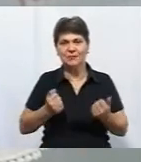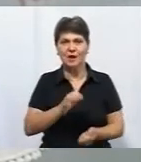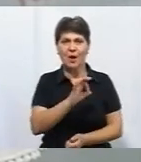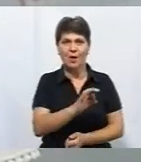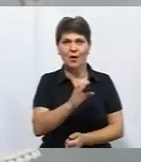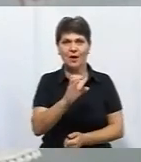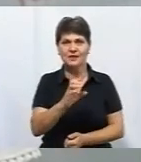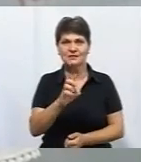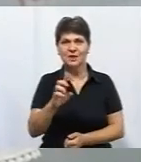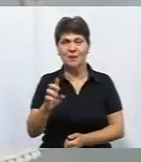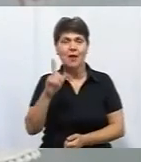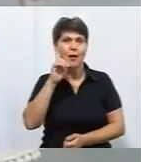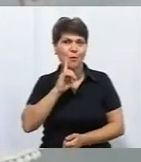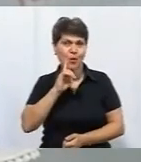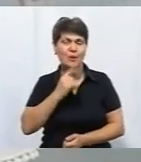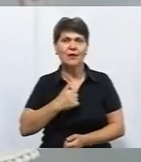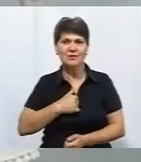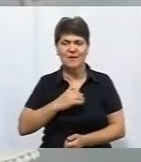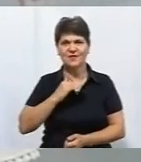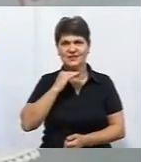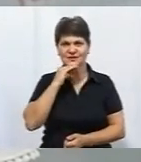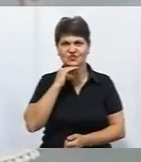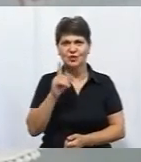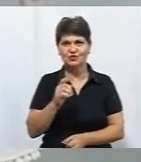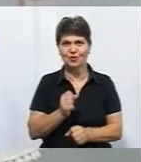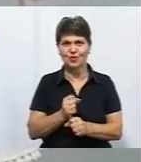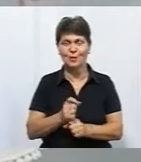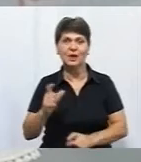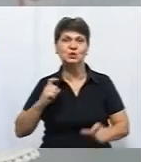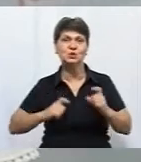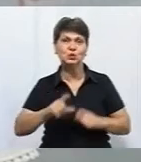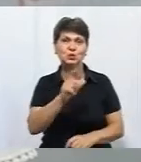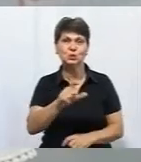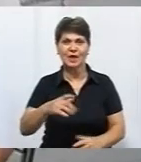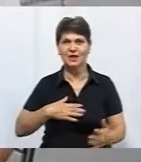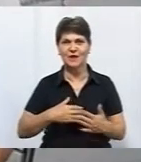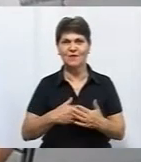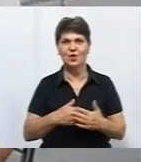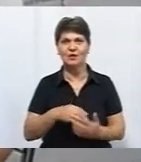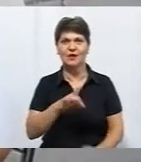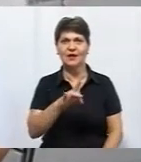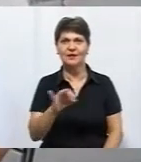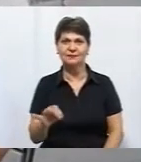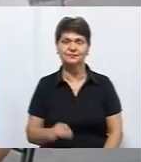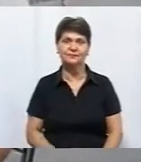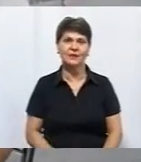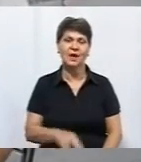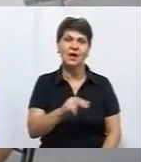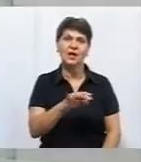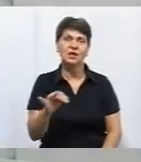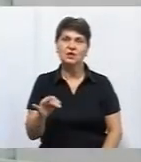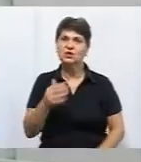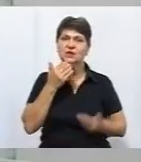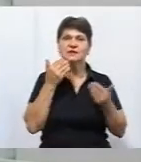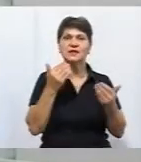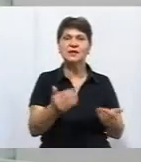поки що нам вистачає того, що роблять студенти-волонтери. Чи зверталися ви до